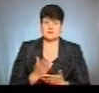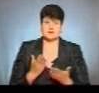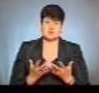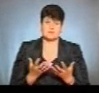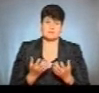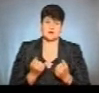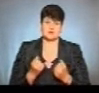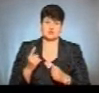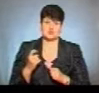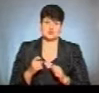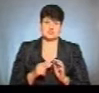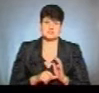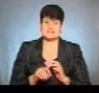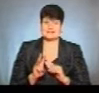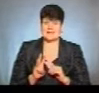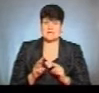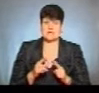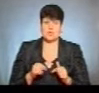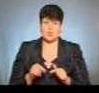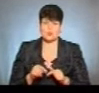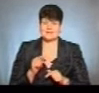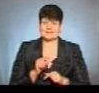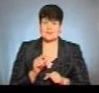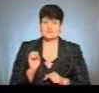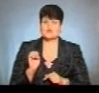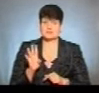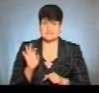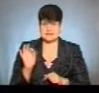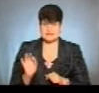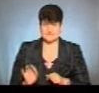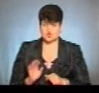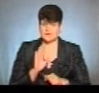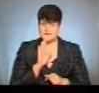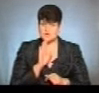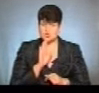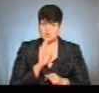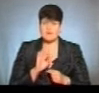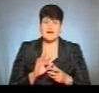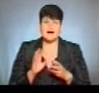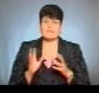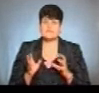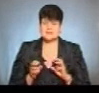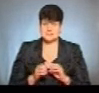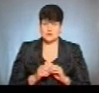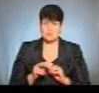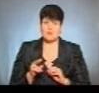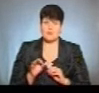брати 163-й округ, там 14% жінок, а в цілому